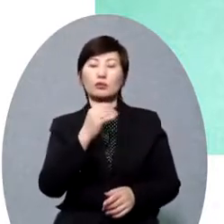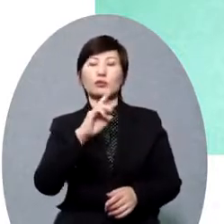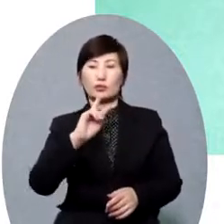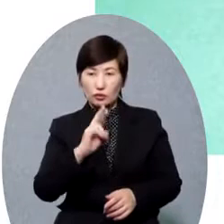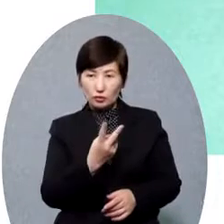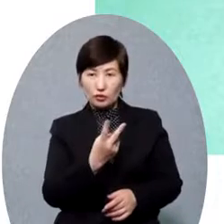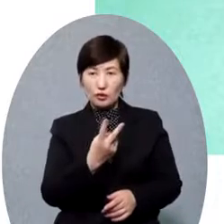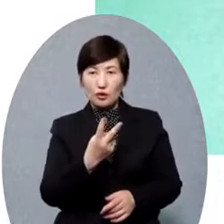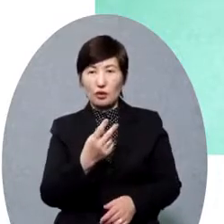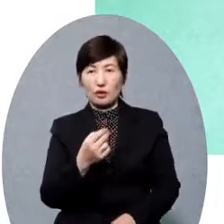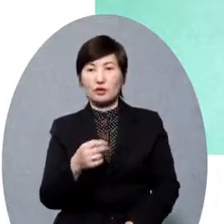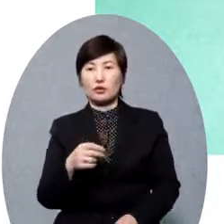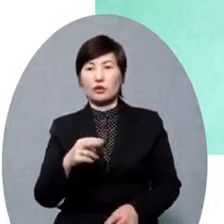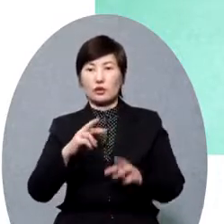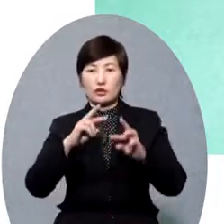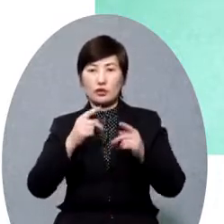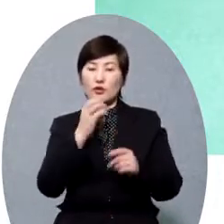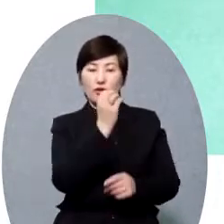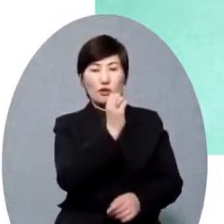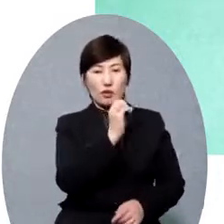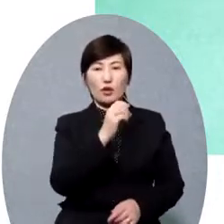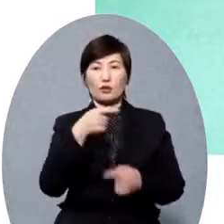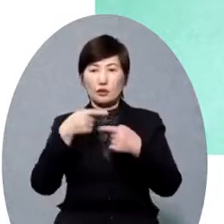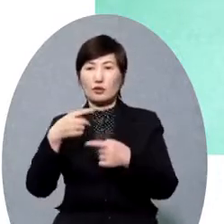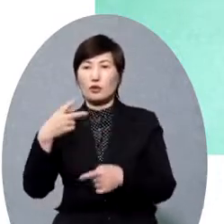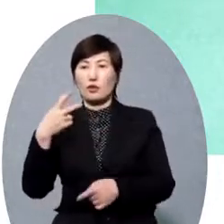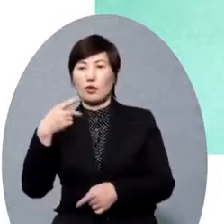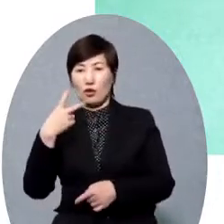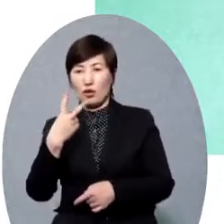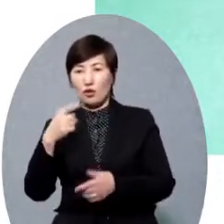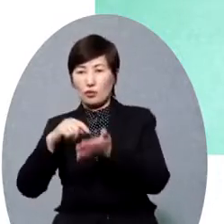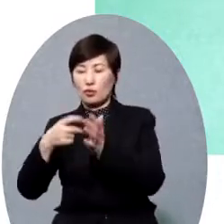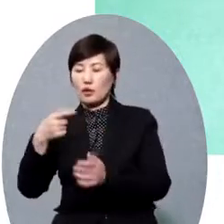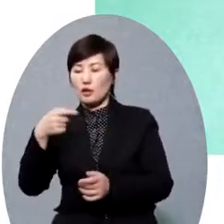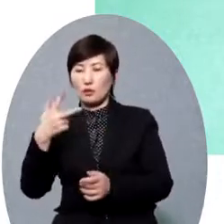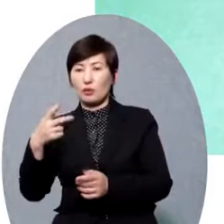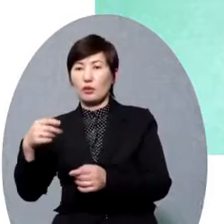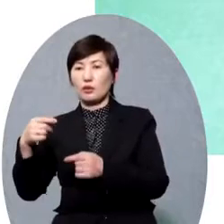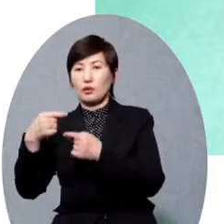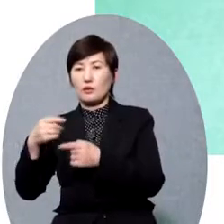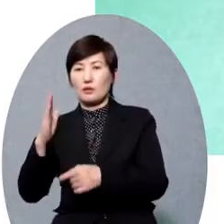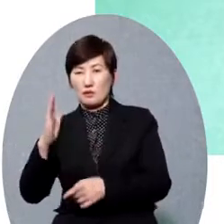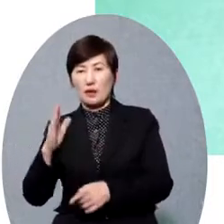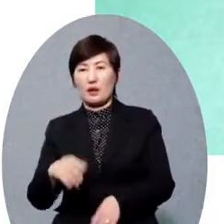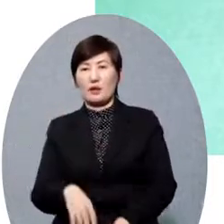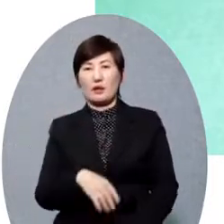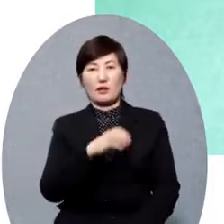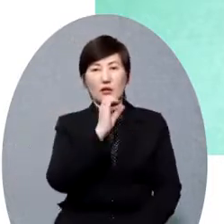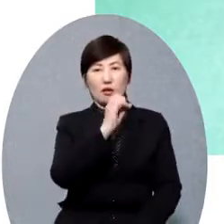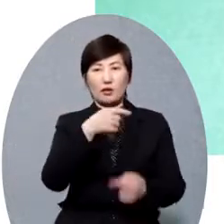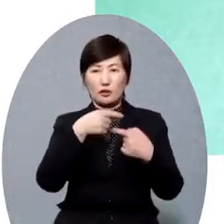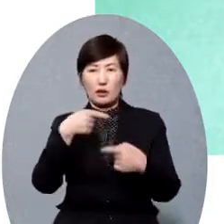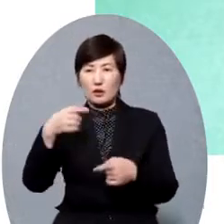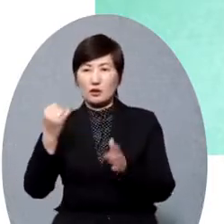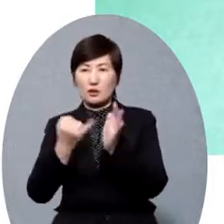хасах 3-ыг орлуулад 0 тэнцүү 2-ыг үржих нь хасах 3 нэмэх нь v гээ. За эндээс 0